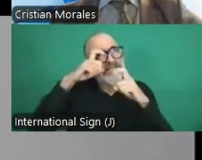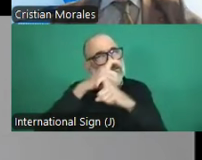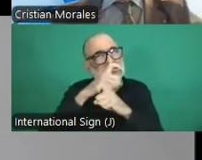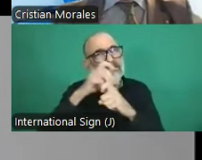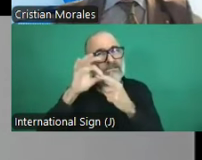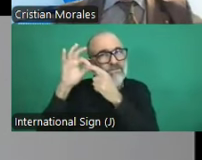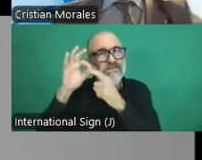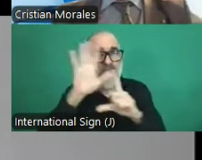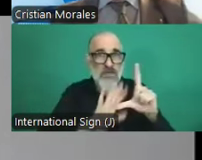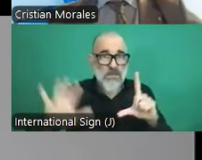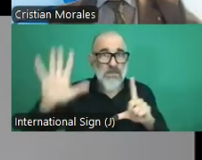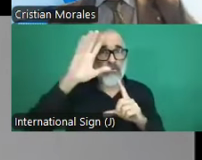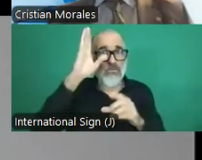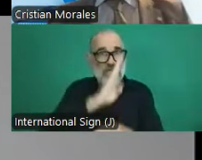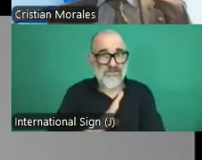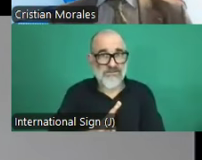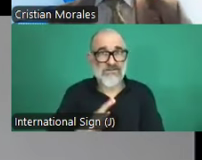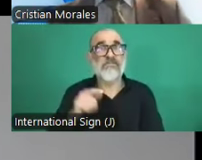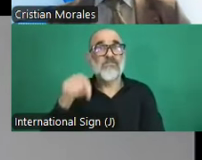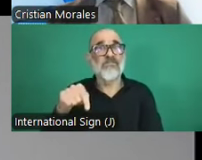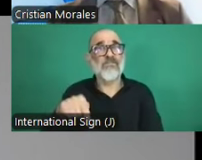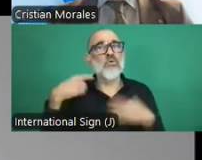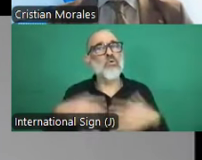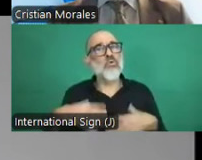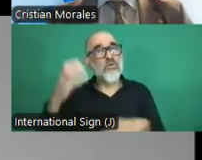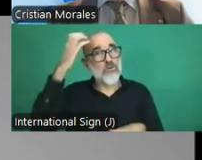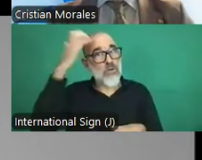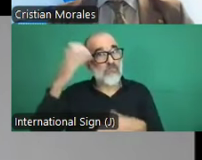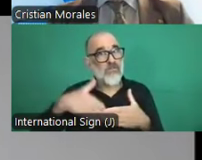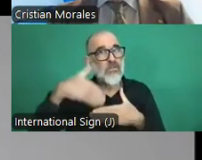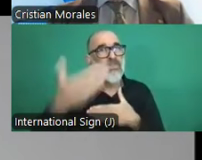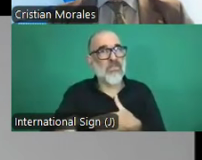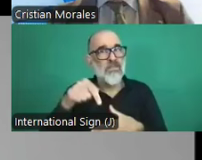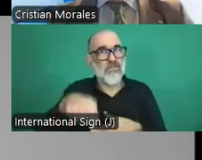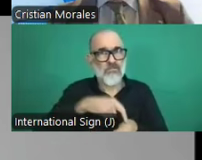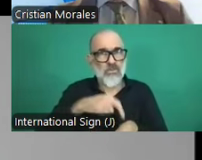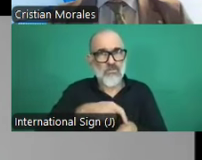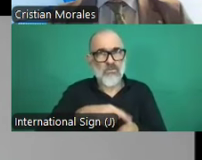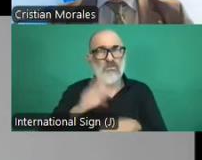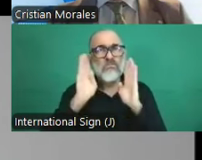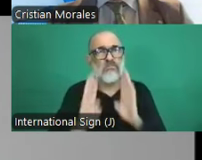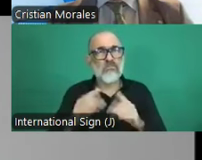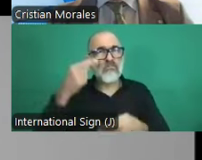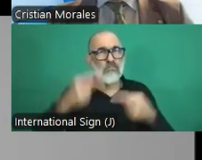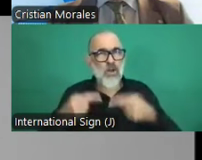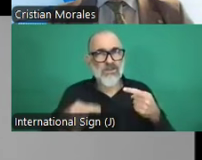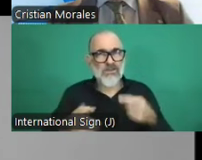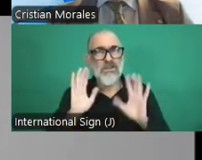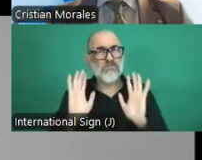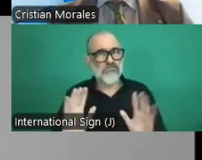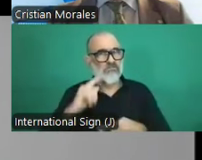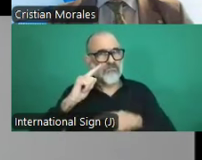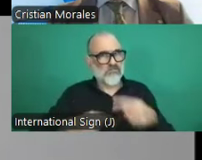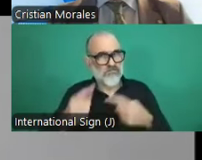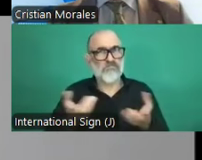les presidente Lula politiques sanitaires está et a promu resgatando as ações e des políticas pas en estruturantes arrière. que são modelo On para a o eu un mundo,